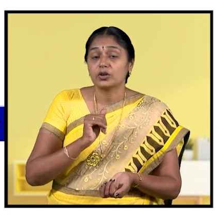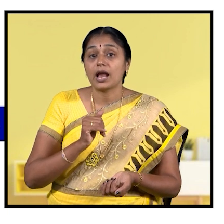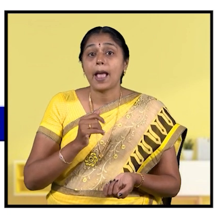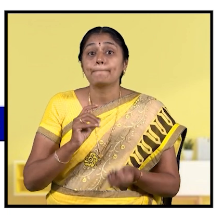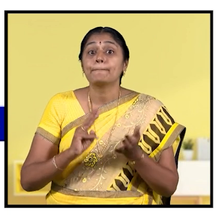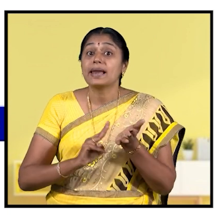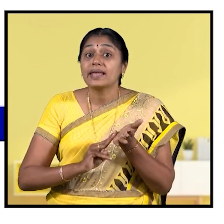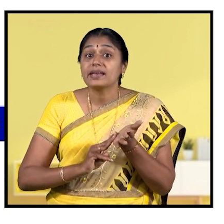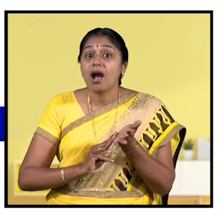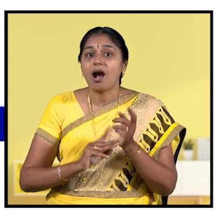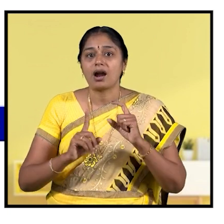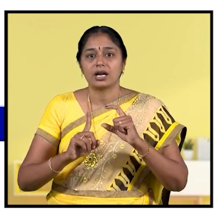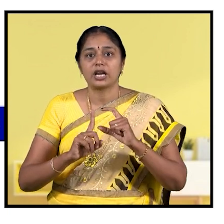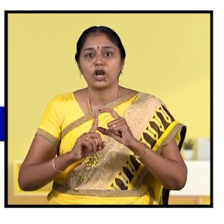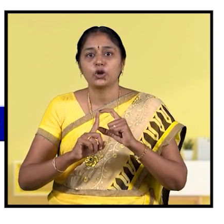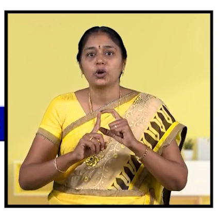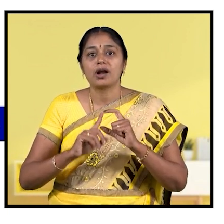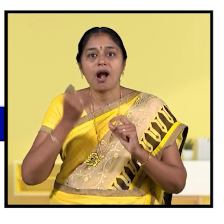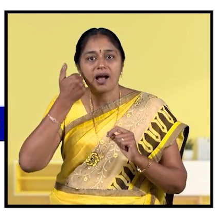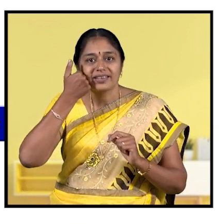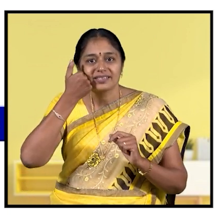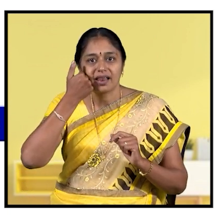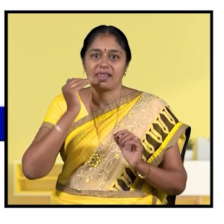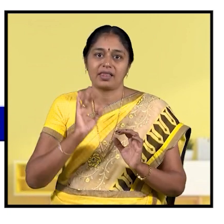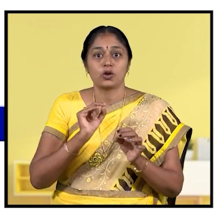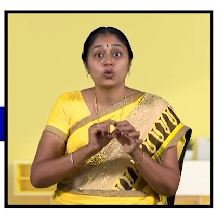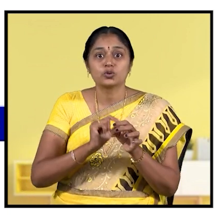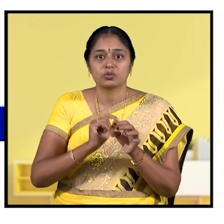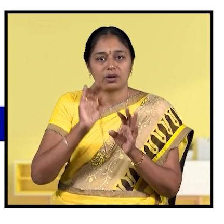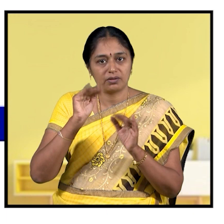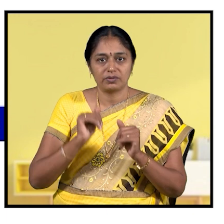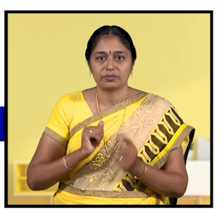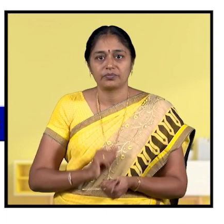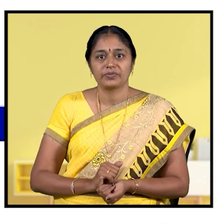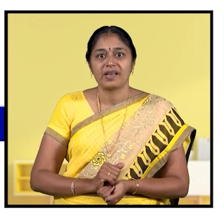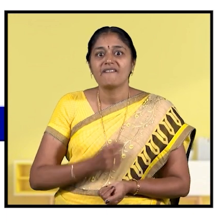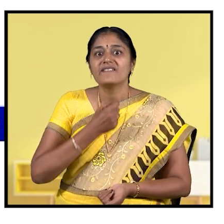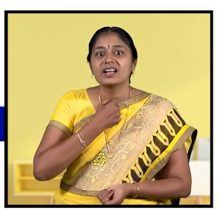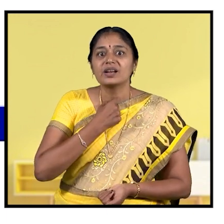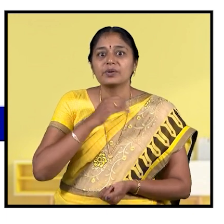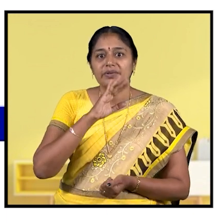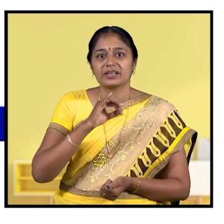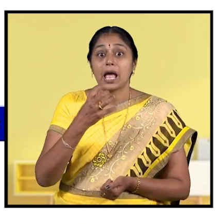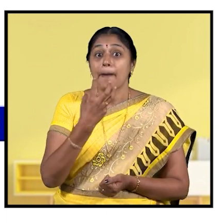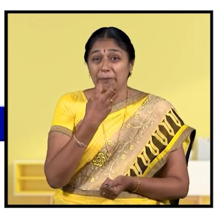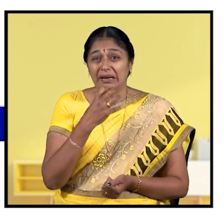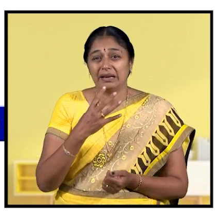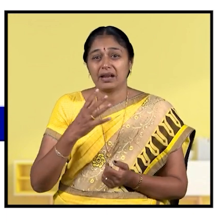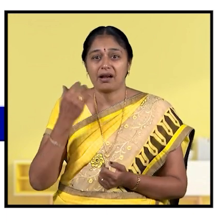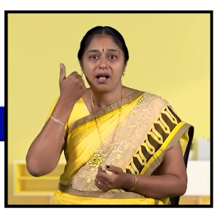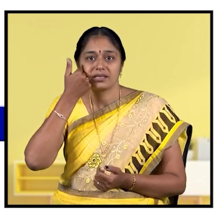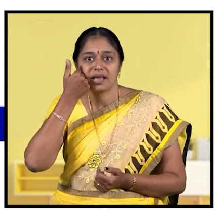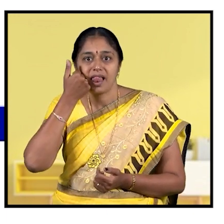மலேரியா, டெங்கு, இதெல்லாம் வந்து கொசு மூலமாக கடத்திகள் மூலமாக பரவக்கூடிய நோய். அடுத்தது கடத்திகளில் விலங்குகள் மூலமாக பரவக்கூடிய நோய்கள் வந்து பன்றி காய்ச்சல், பறவை